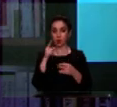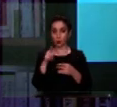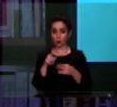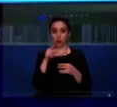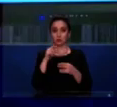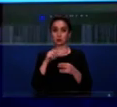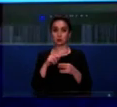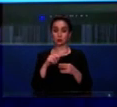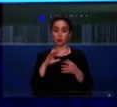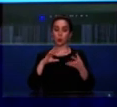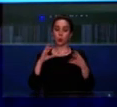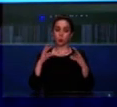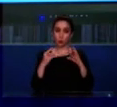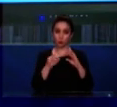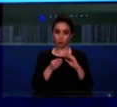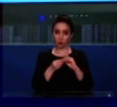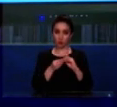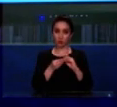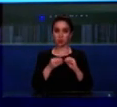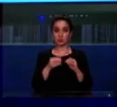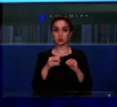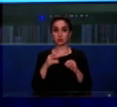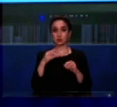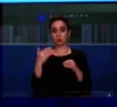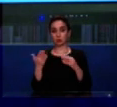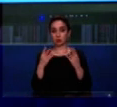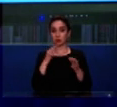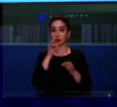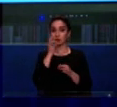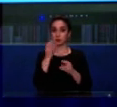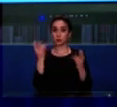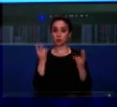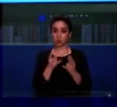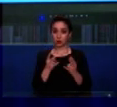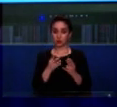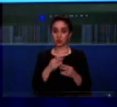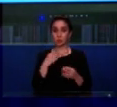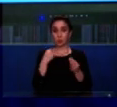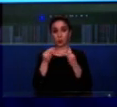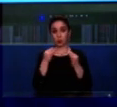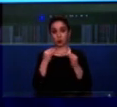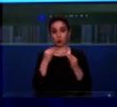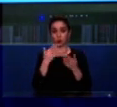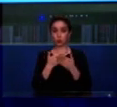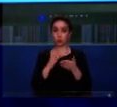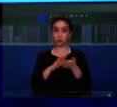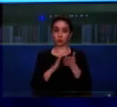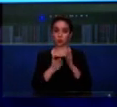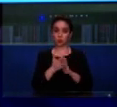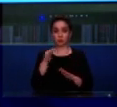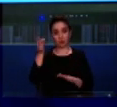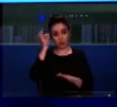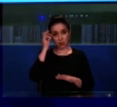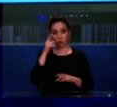ularning umumiy jihatlarini ham aytib o'taylik. So'zlashuv uslubi, eslang,